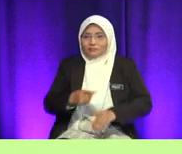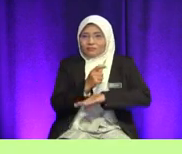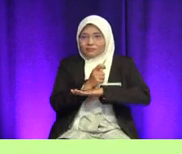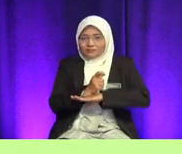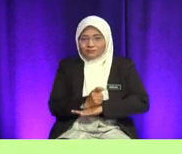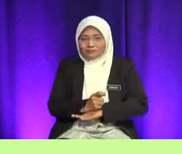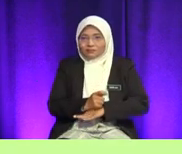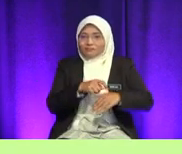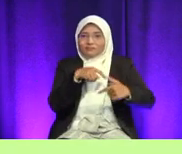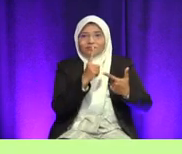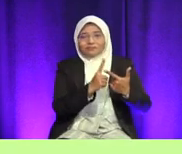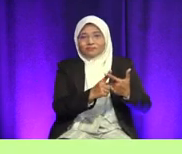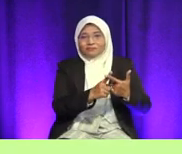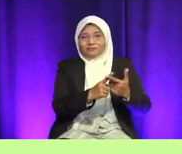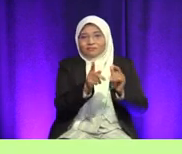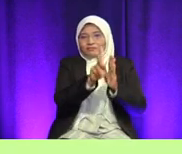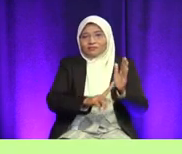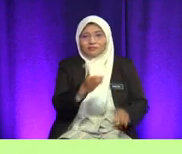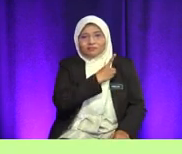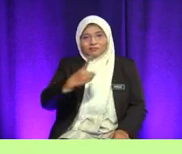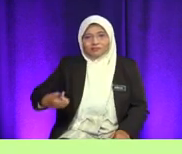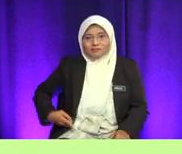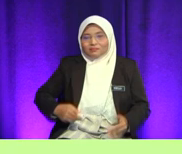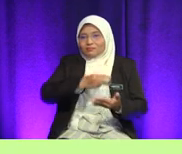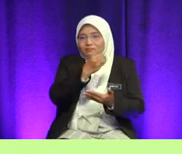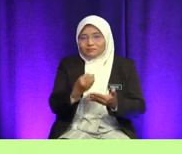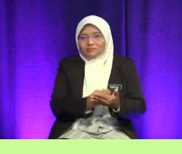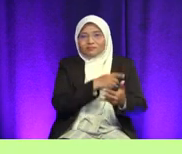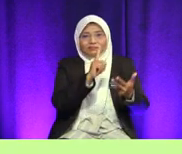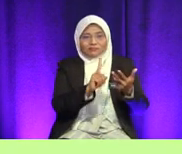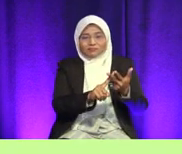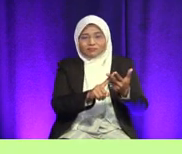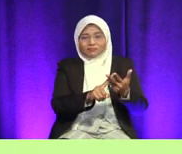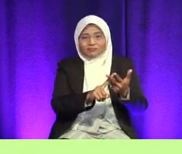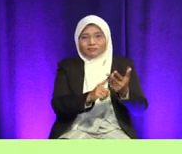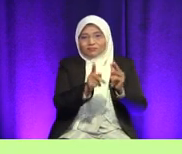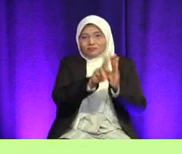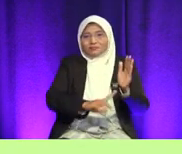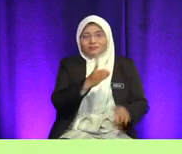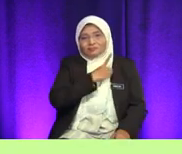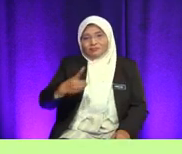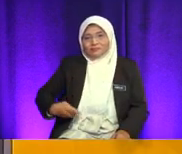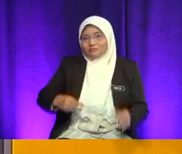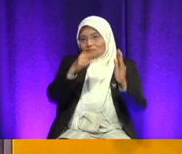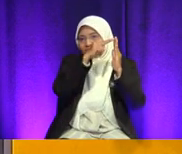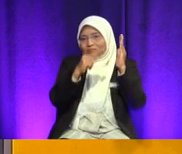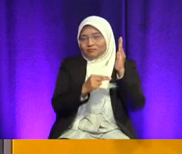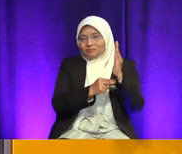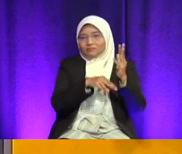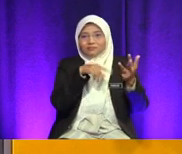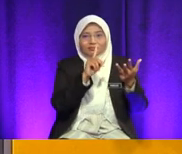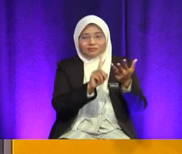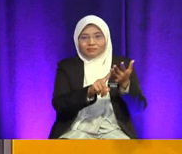modern yang ketiga kedaulatan undang-undang dan yang keempat kedaulatan antara bangsa jadi ada